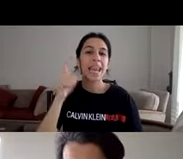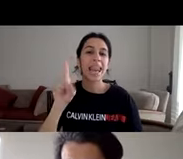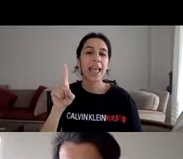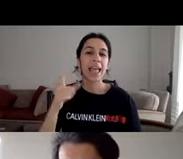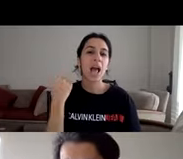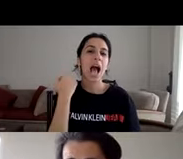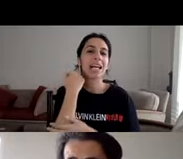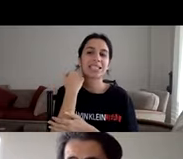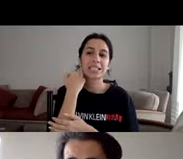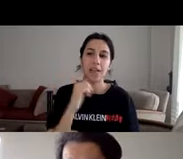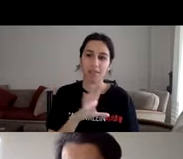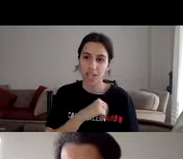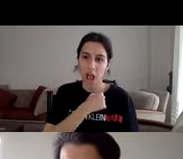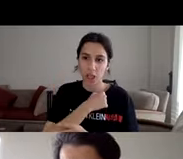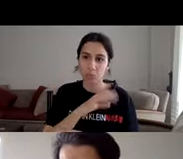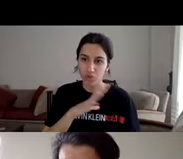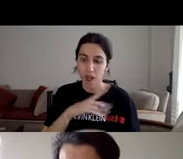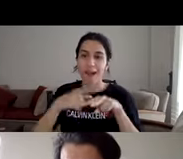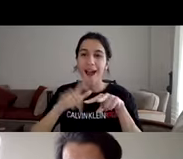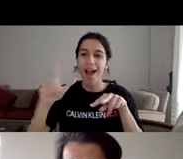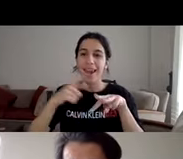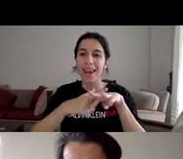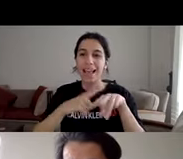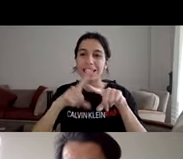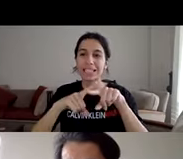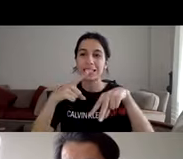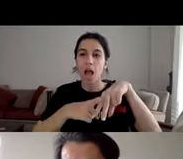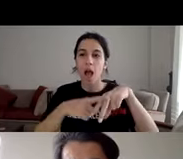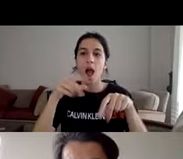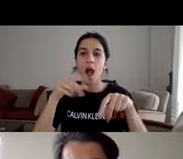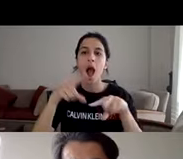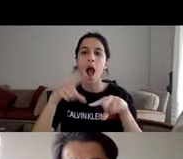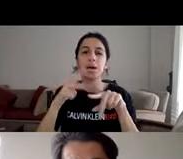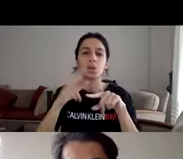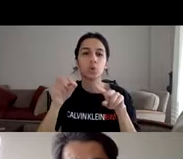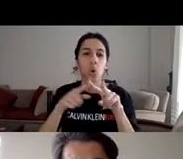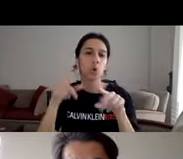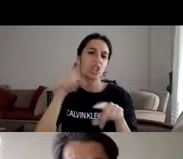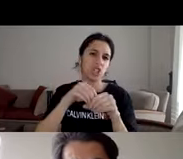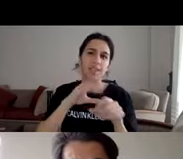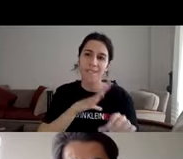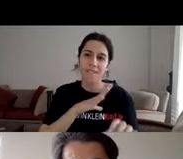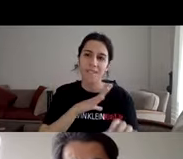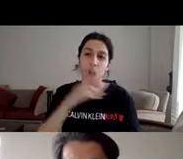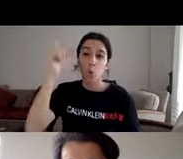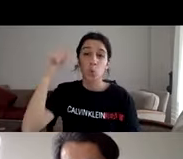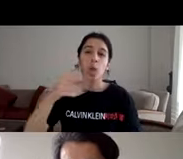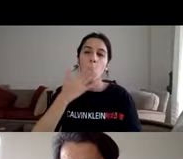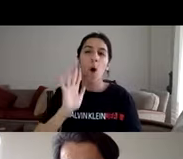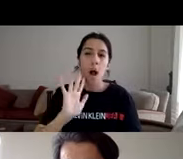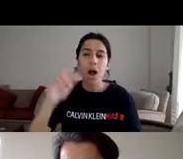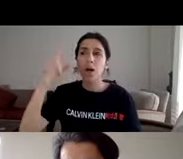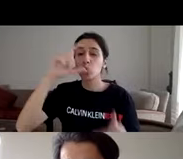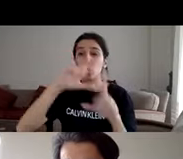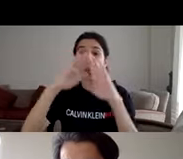Google Assistant, Alexa, Amazon'un Türkiye'ye bir ürün olarak gelmedi ama dünyada yaklaşık 50 milyon hanede